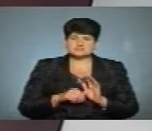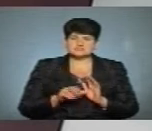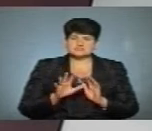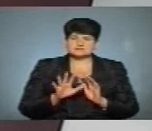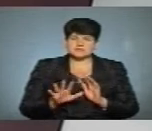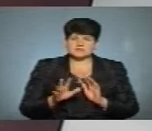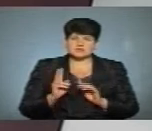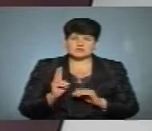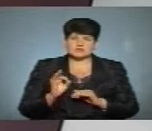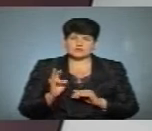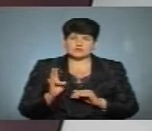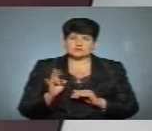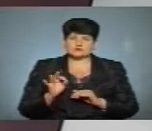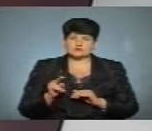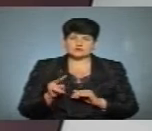коноплі.